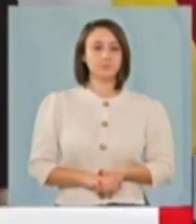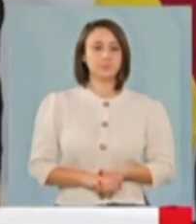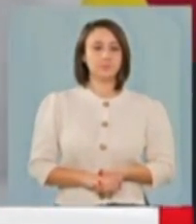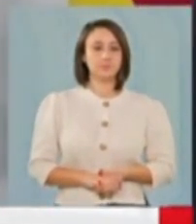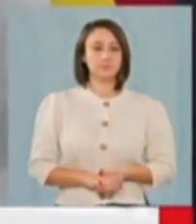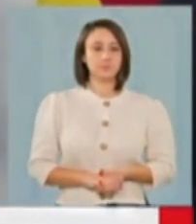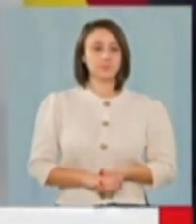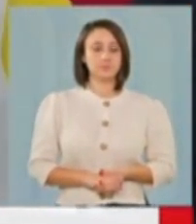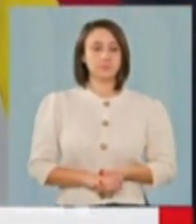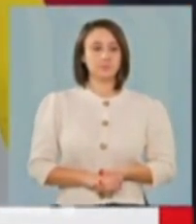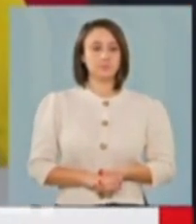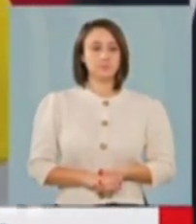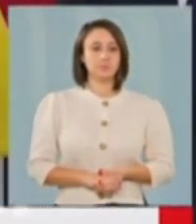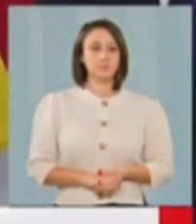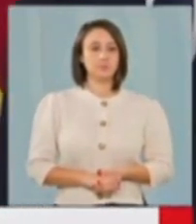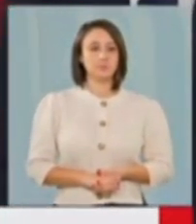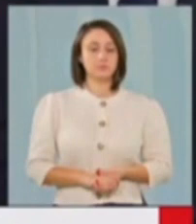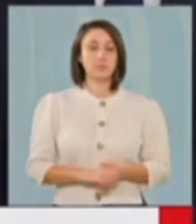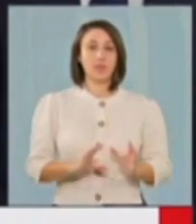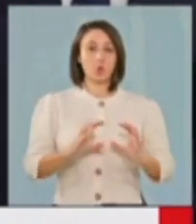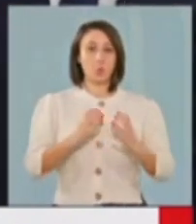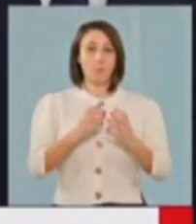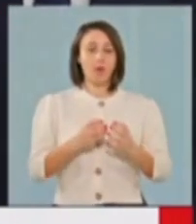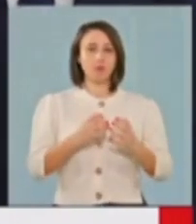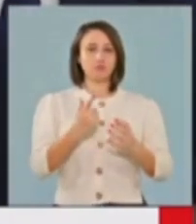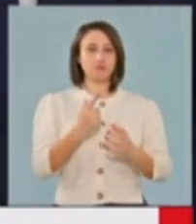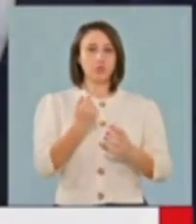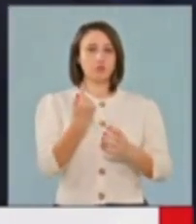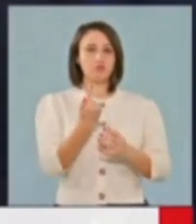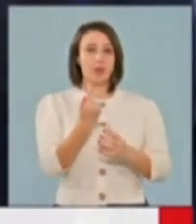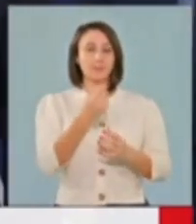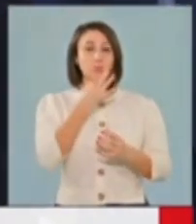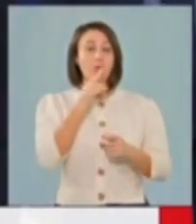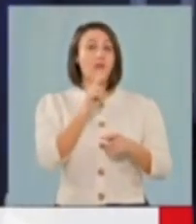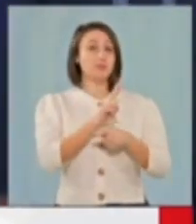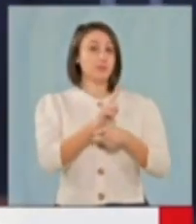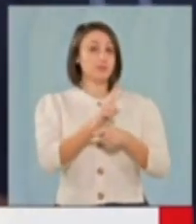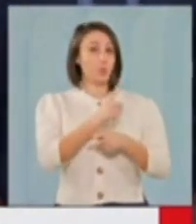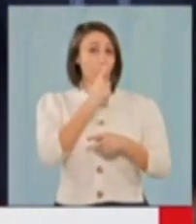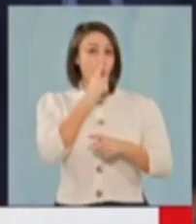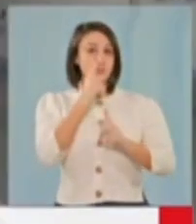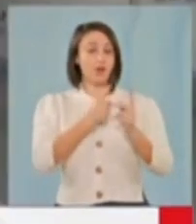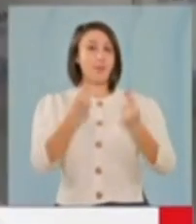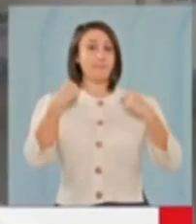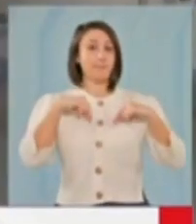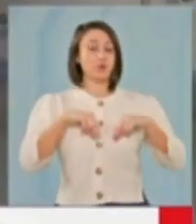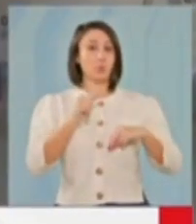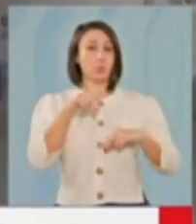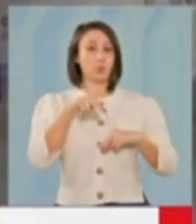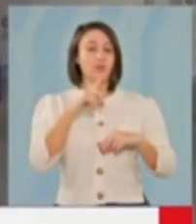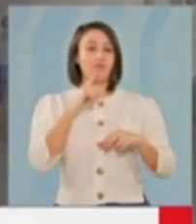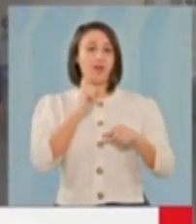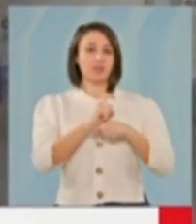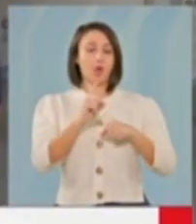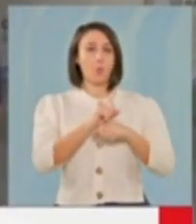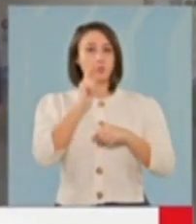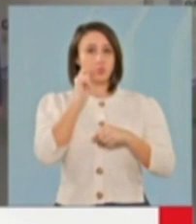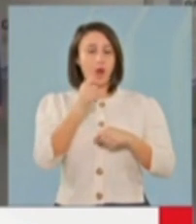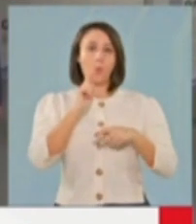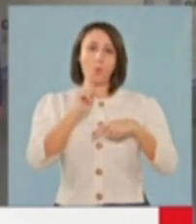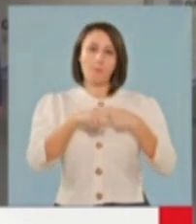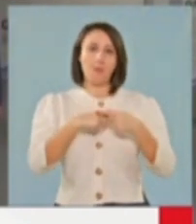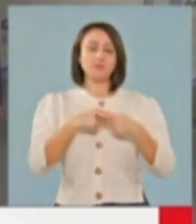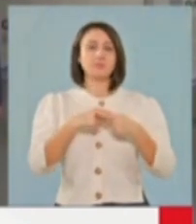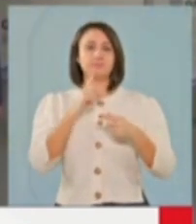ceea ce Mouse Gruparea G7 avertizează Rusia dacă președintele Vladimir Putin va avea ca o găină vor urma